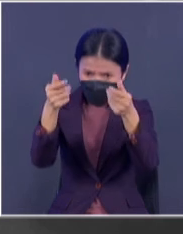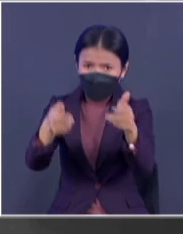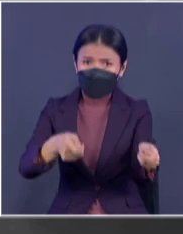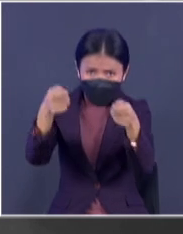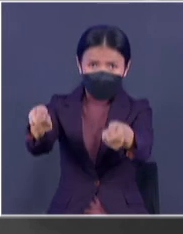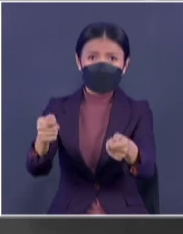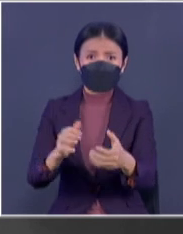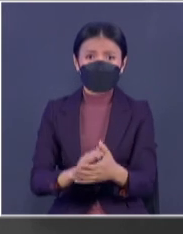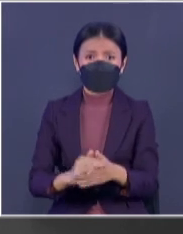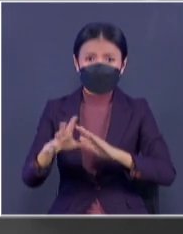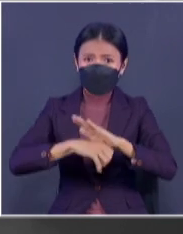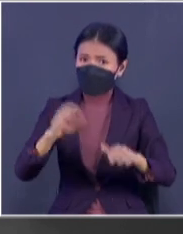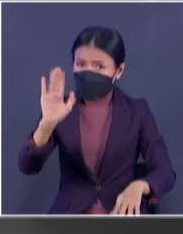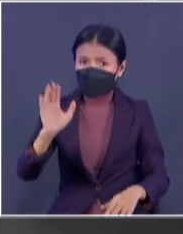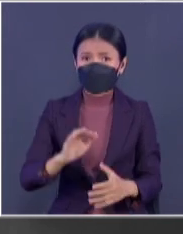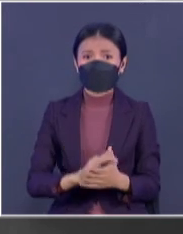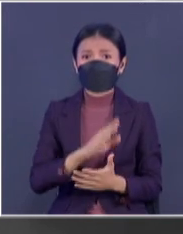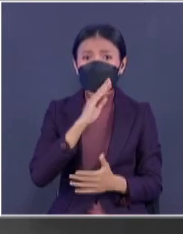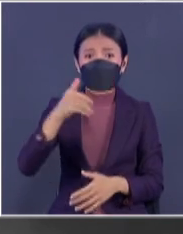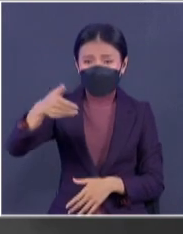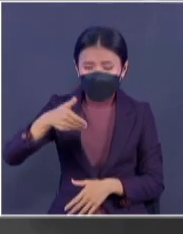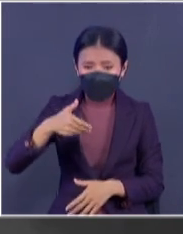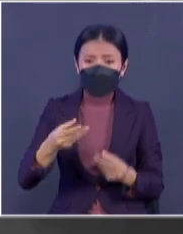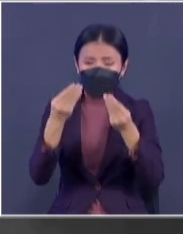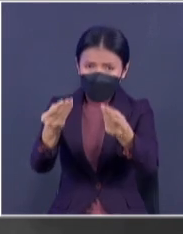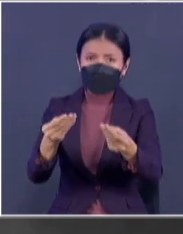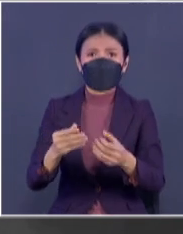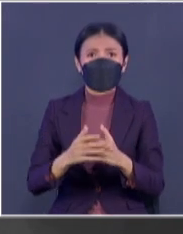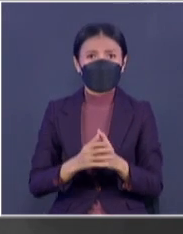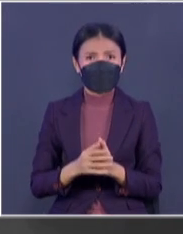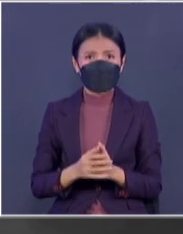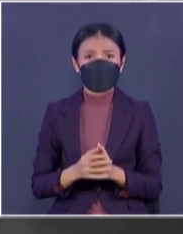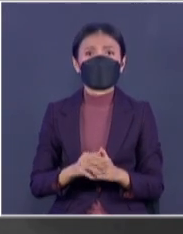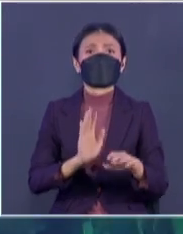ามาขอตรงๆเนี่ยก็ยินดีที่จะให้นะคะก็ฝากเตือนภัยกันนะคะคุณผู้ชม